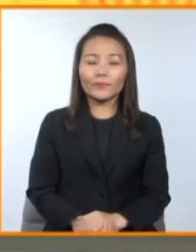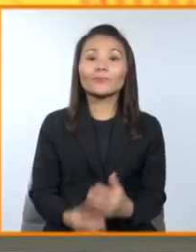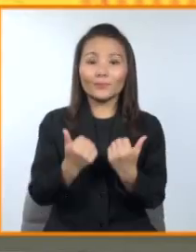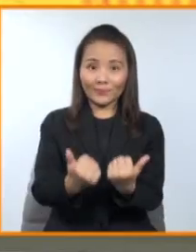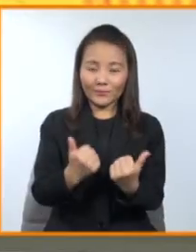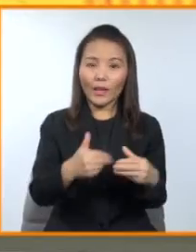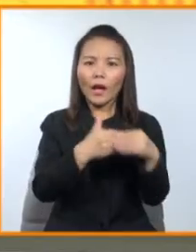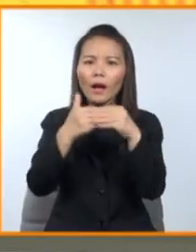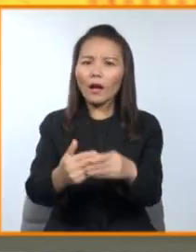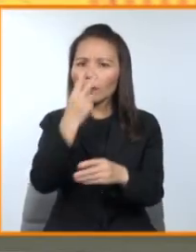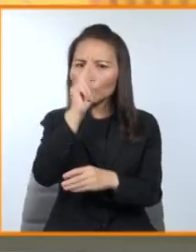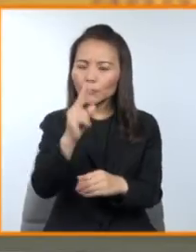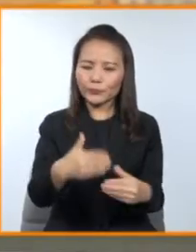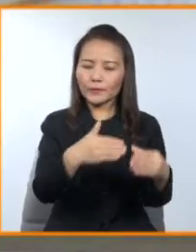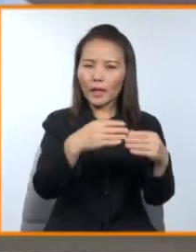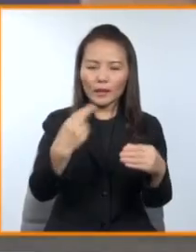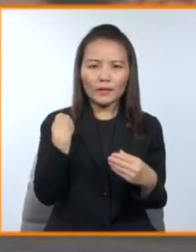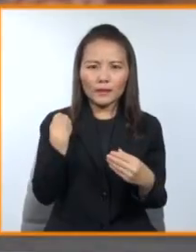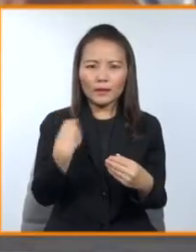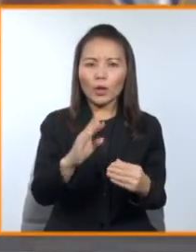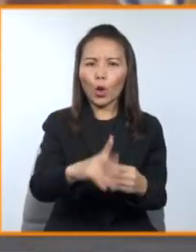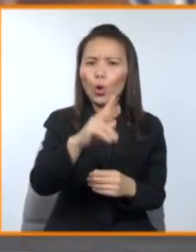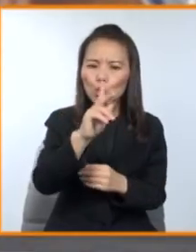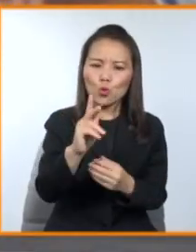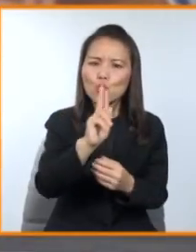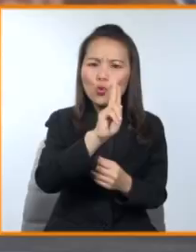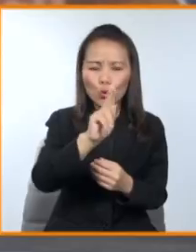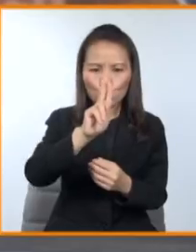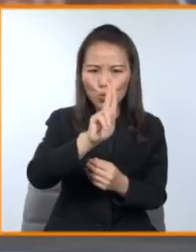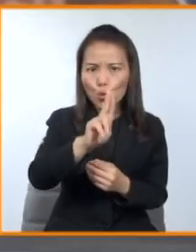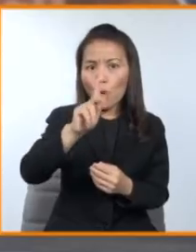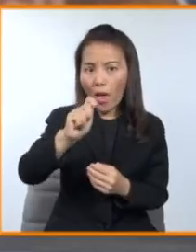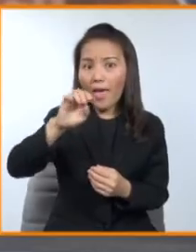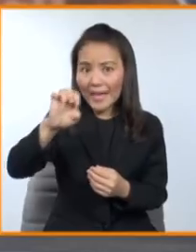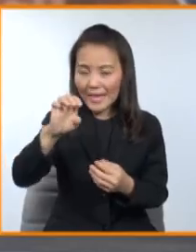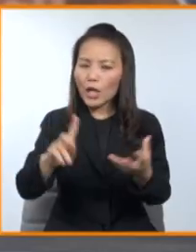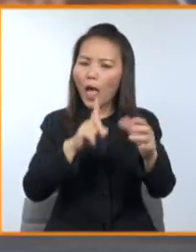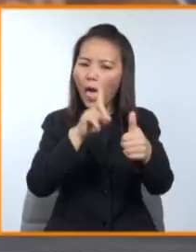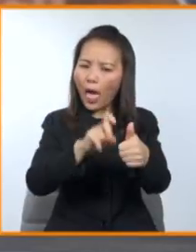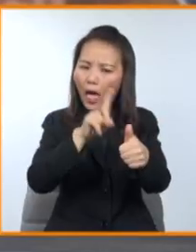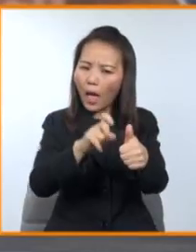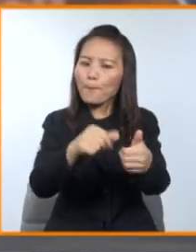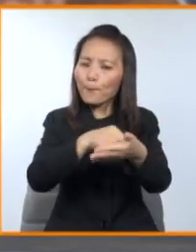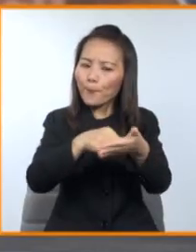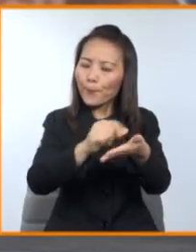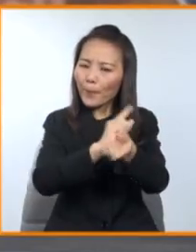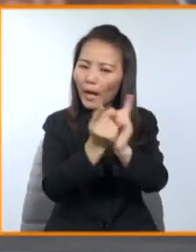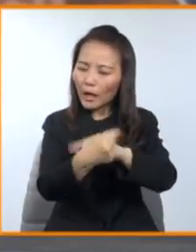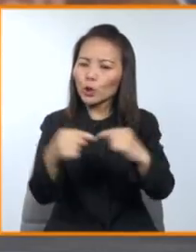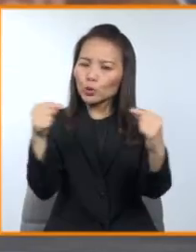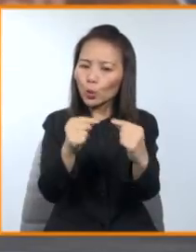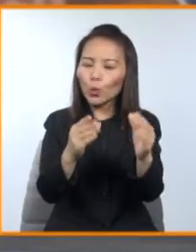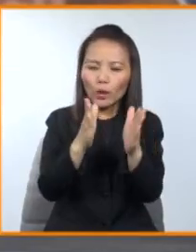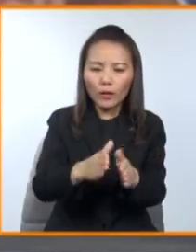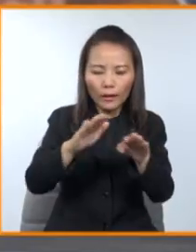และในช่วงนี้ครับจะพาคุณผู้ชมไปที่สหรัฐอาหรับเอมิเรตส์หรือว่า UAE ครับได้มีการพัฒนาแอปพลิเคชันสำหรับผู้ป่วยออทิสติกเป็นภาษา